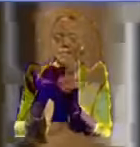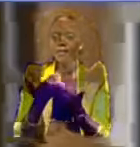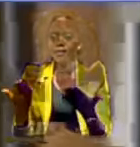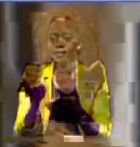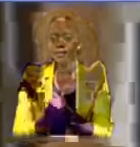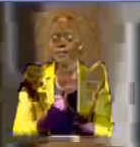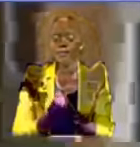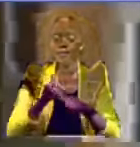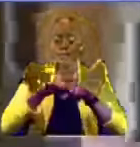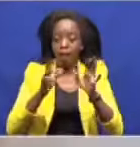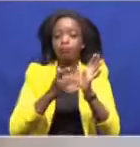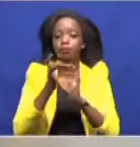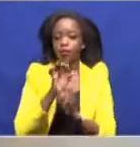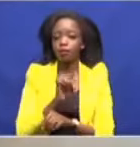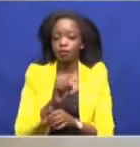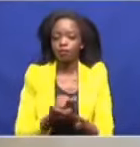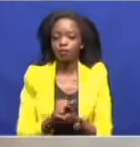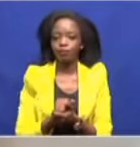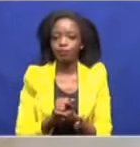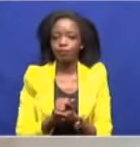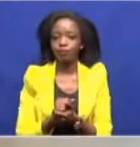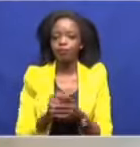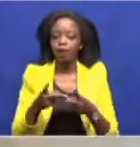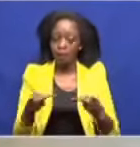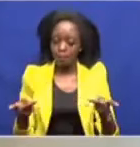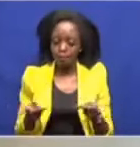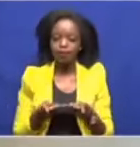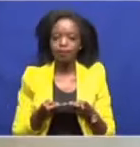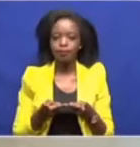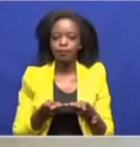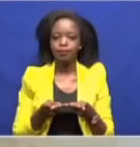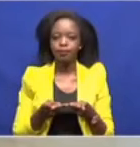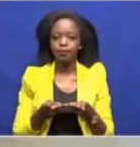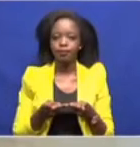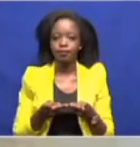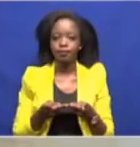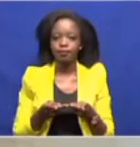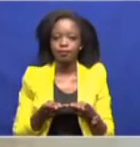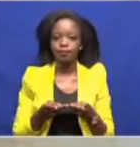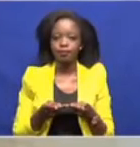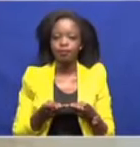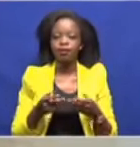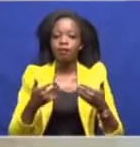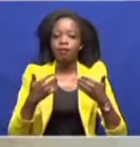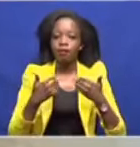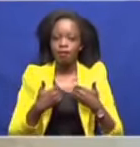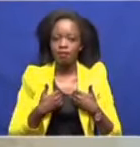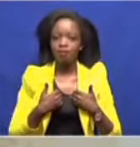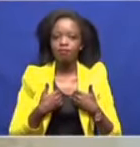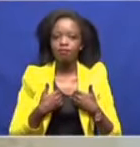Wakati ule wa Yesu Kristu, mahali hapa kulisimama ama palikuwa na